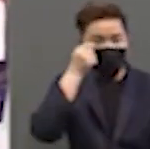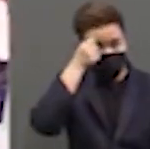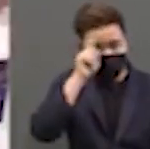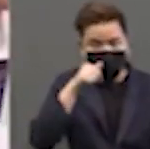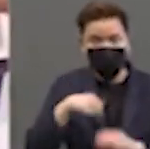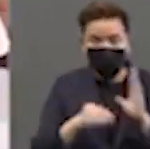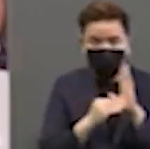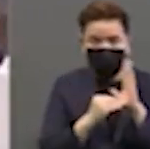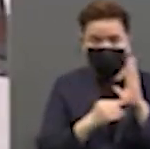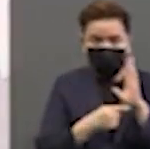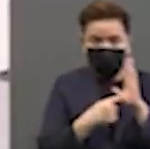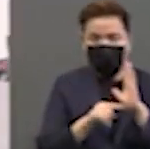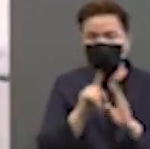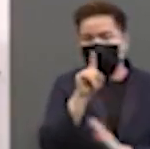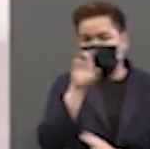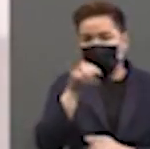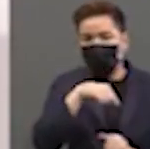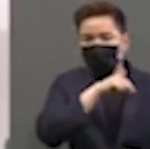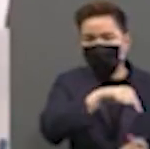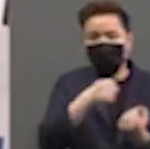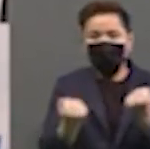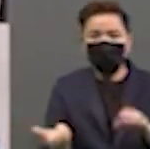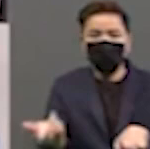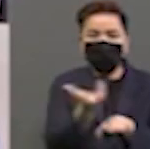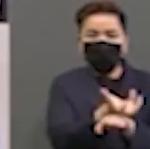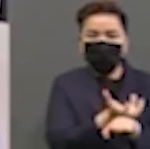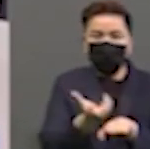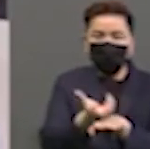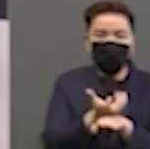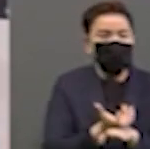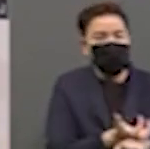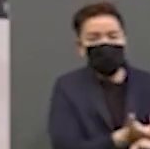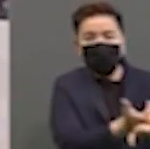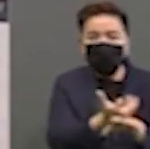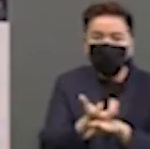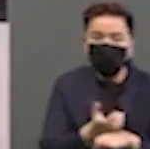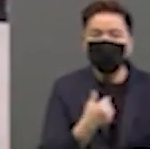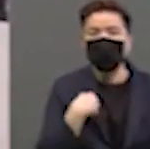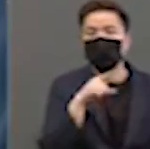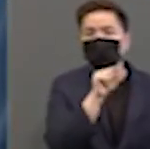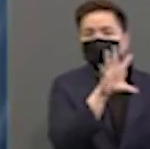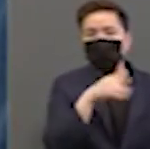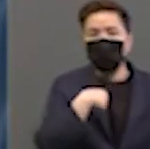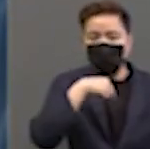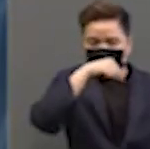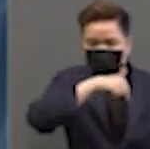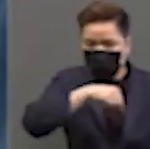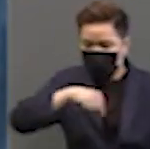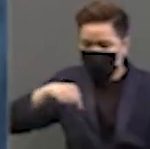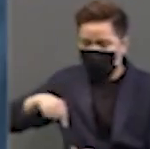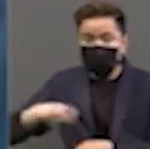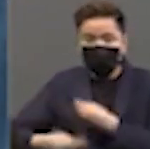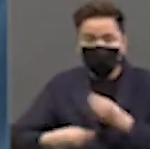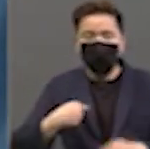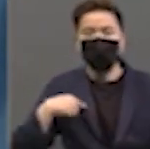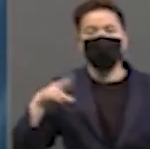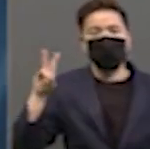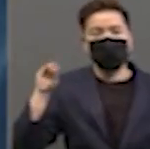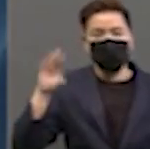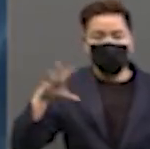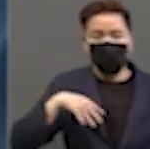เว็บไซต์ของกรมการค้าภายในครับwww.deไอที dot to